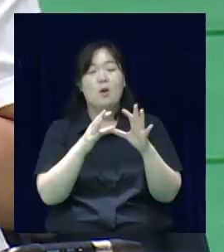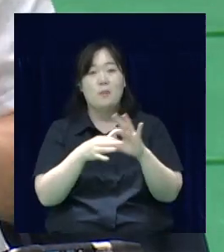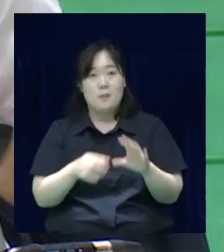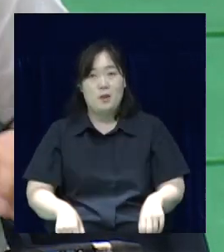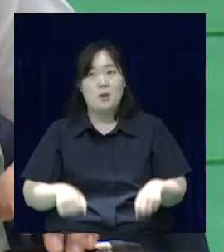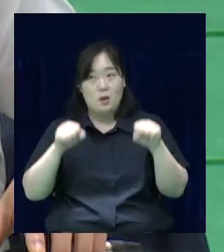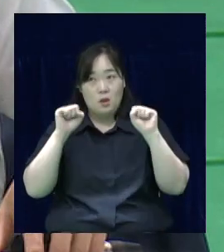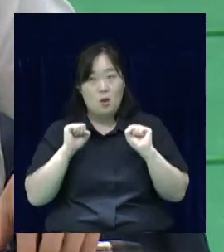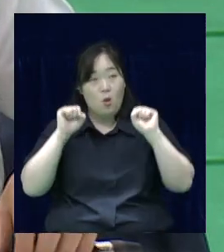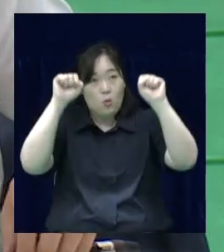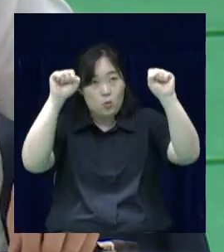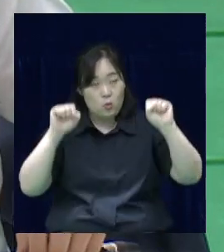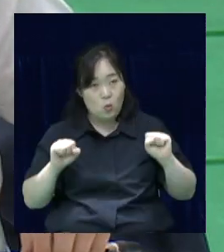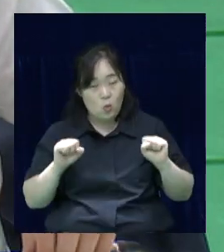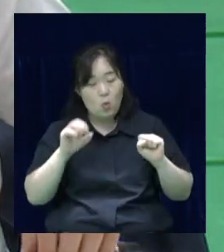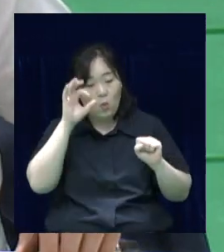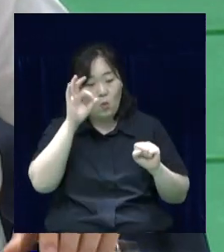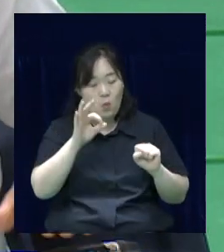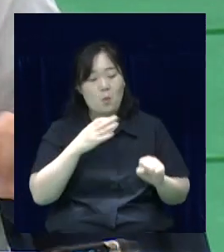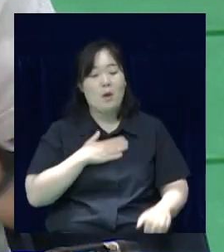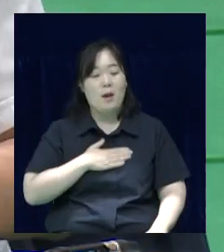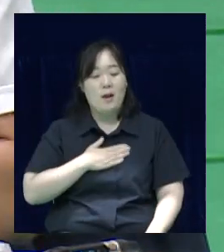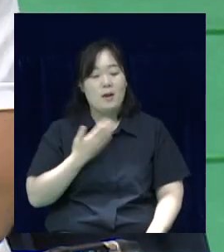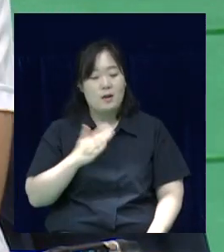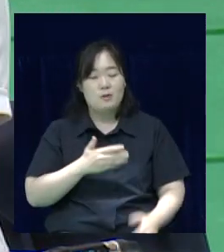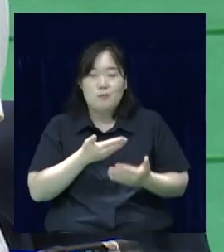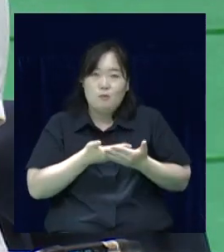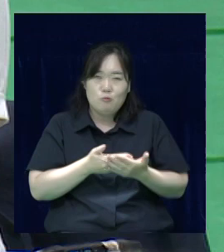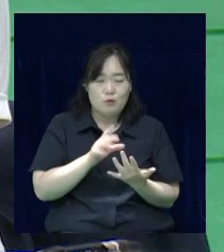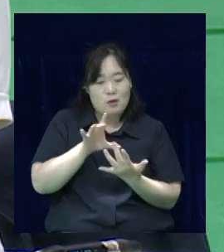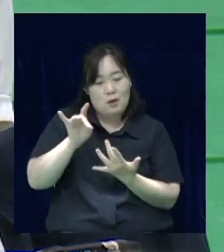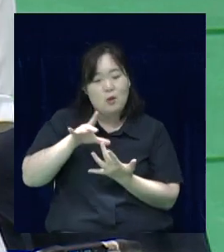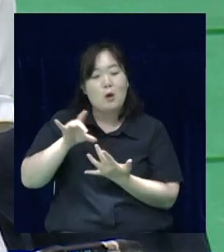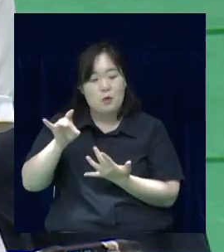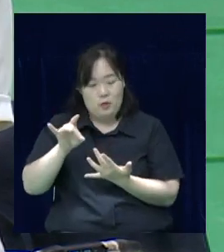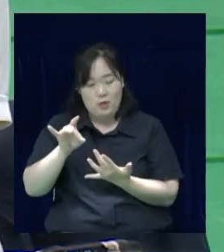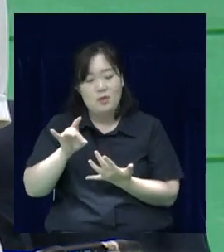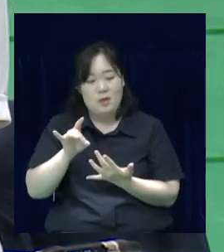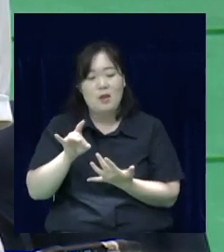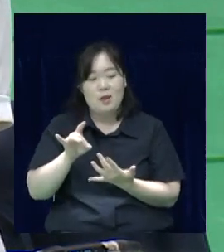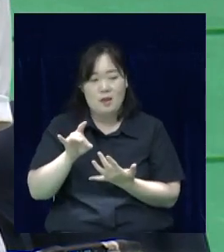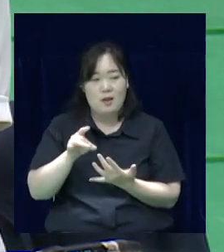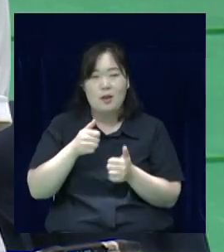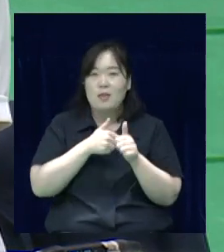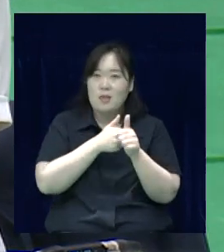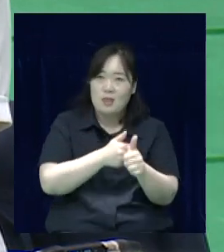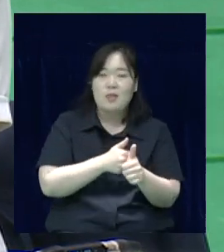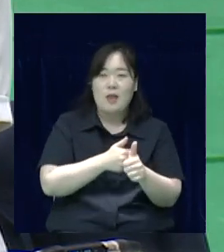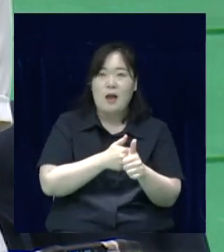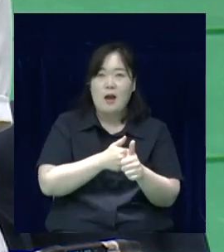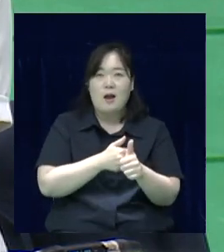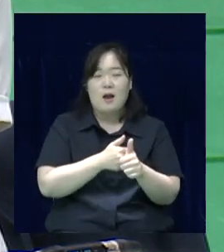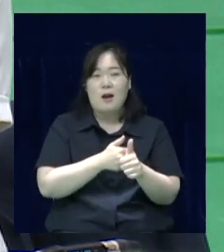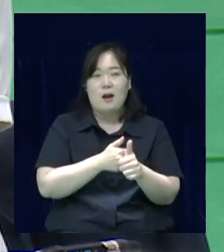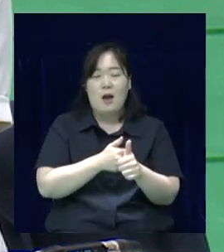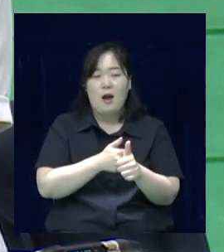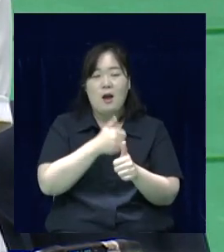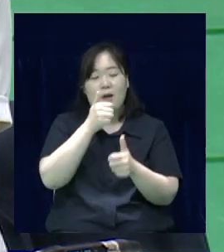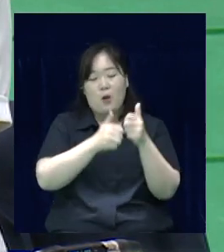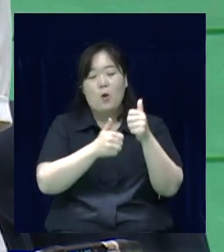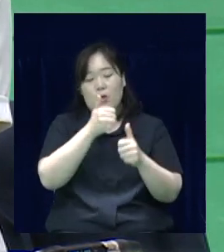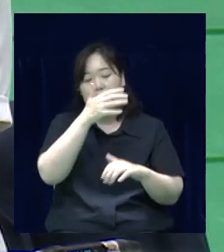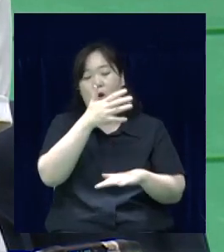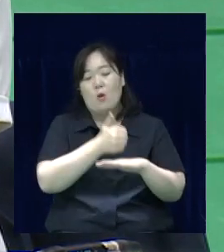보셨던 분들도 아시겠지만 좀 이 중량 선택을 또 잘 어떻게 조절하느냐가 또 굉장히 중요할 것 같은데 그렇기 때문에